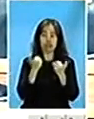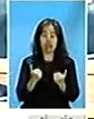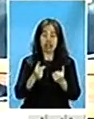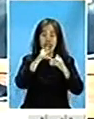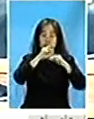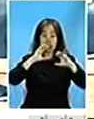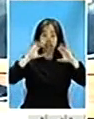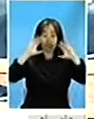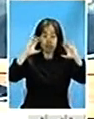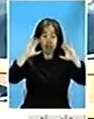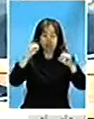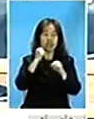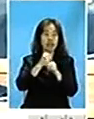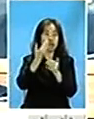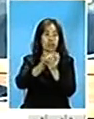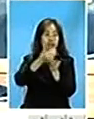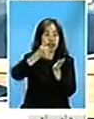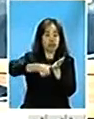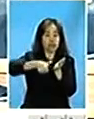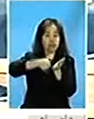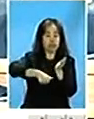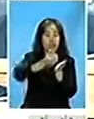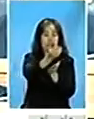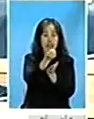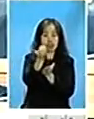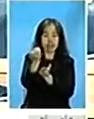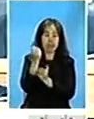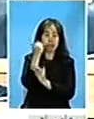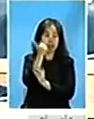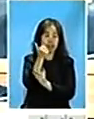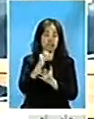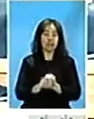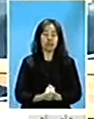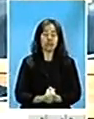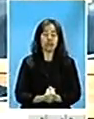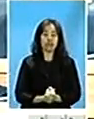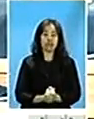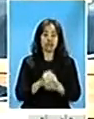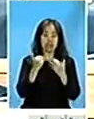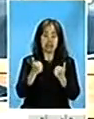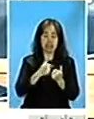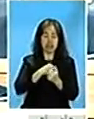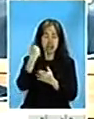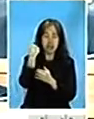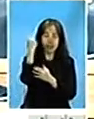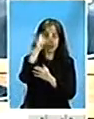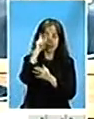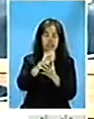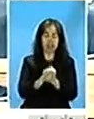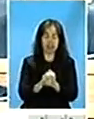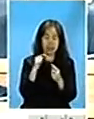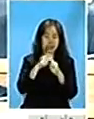ามารถเก็บภาษีได้ตามเป้าอย่างแน่นอนครับท่านประธานเพราะฉะนั้นวันนี้ผมมั่นใจครับว่าง